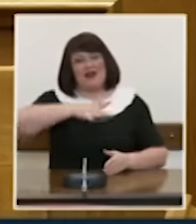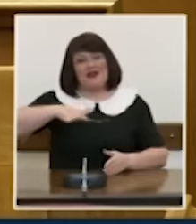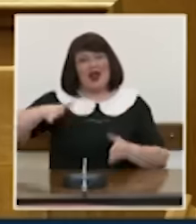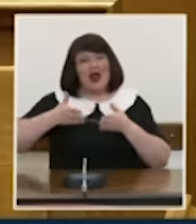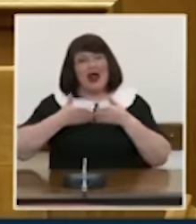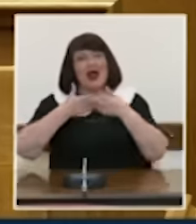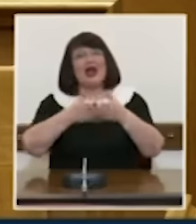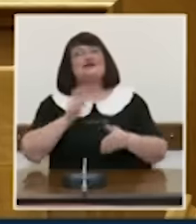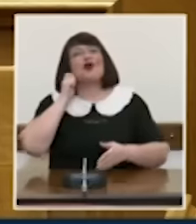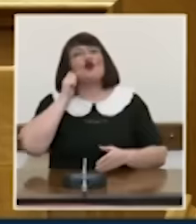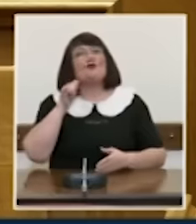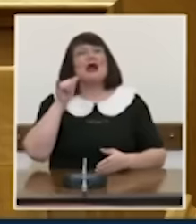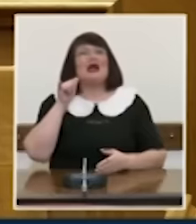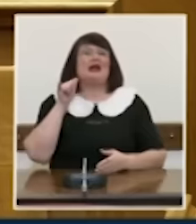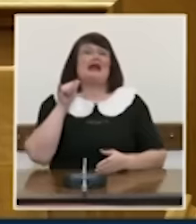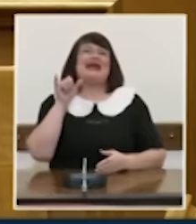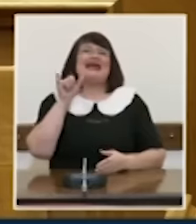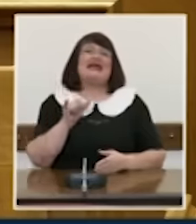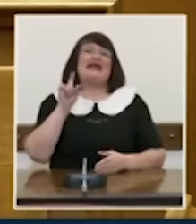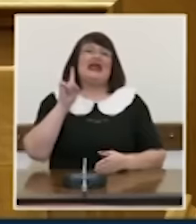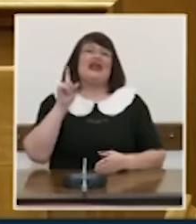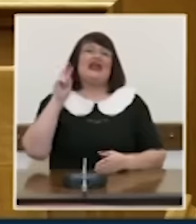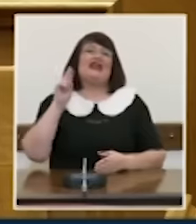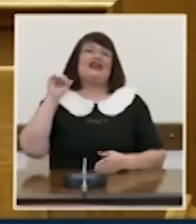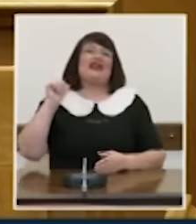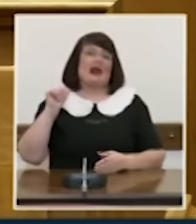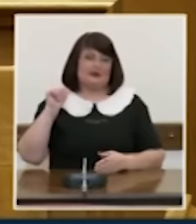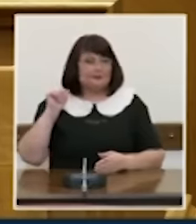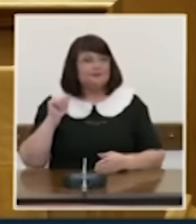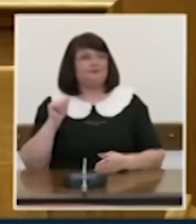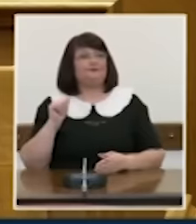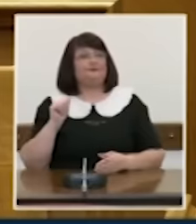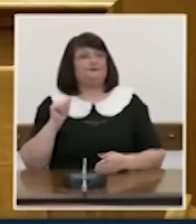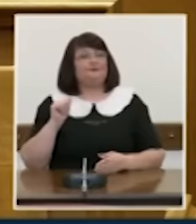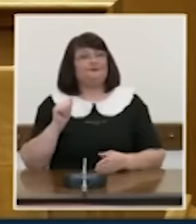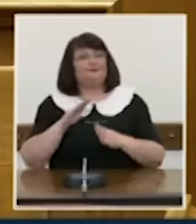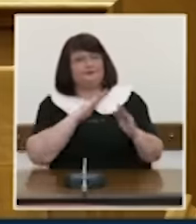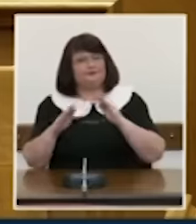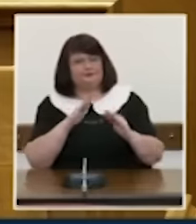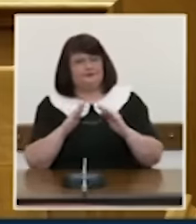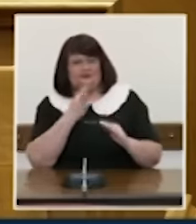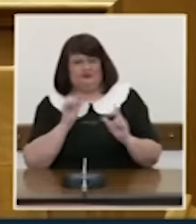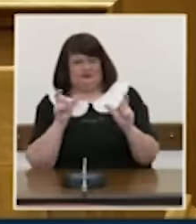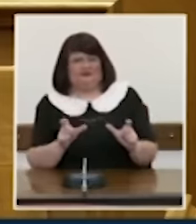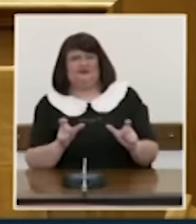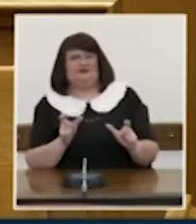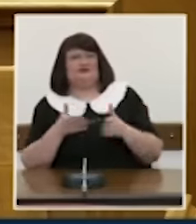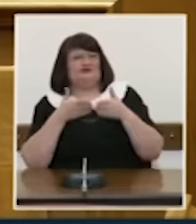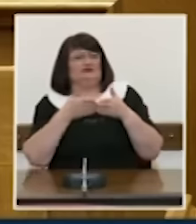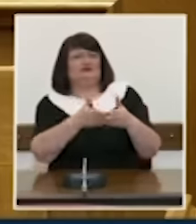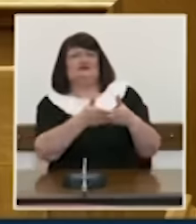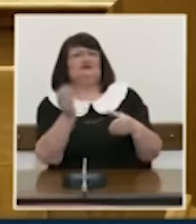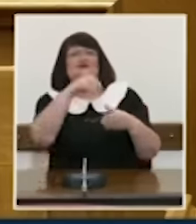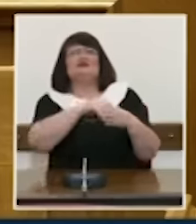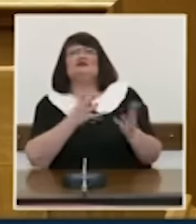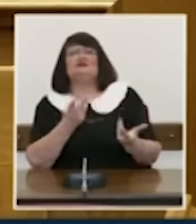καμία σχέση έχει με την άμυνα της χώρας και την υπεράσπιση της πατρίδας. Στους σχεδόν 3 μήνες που